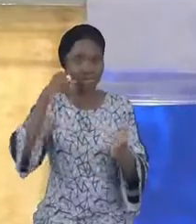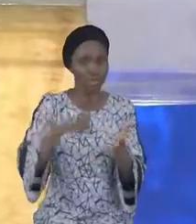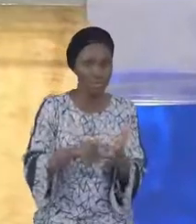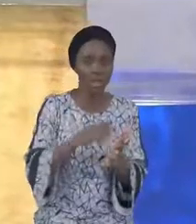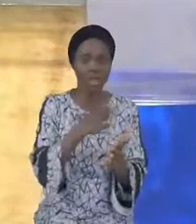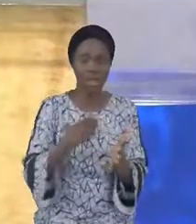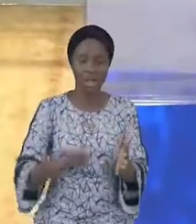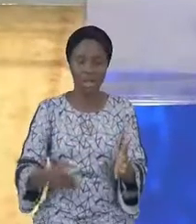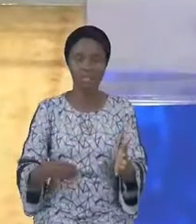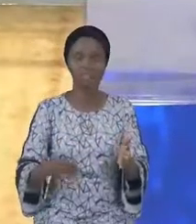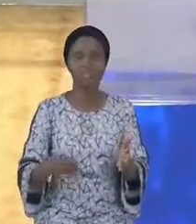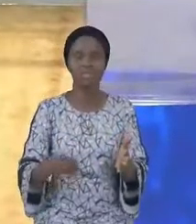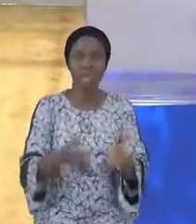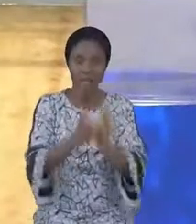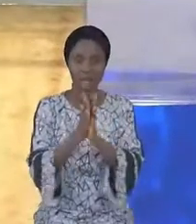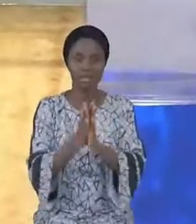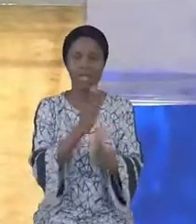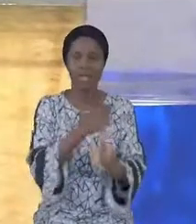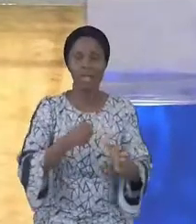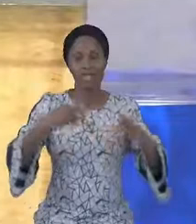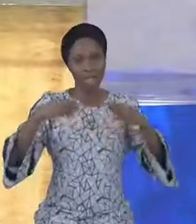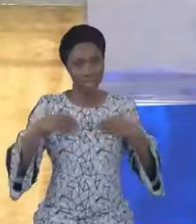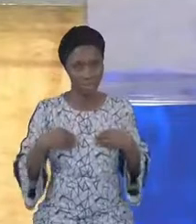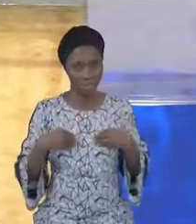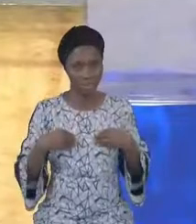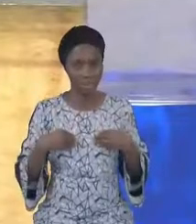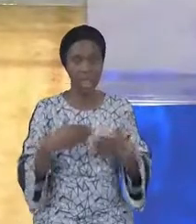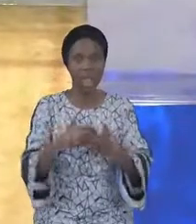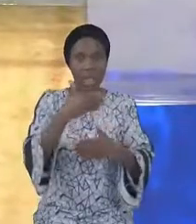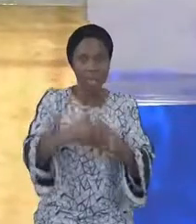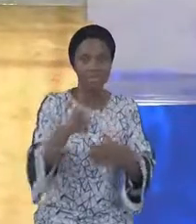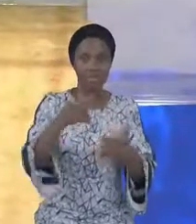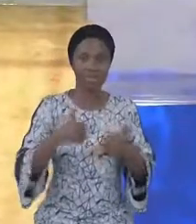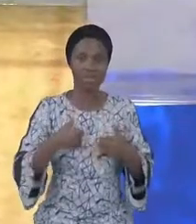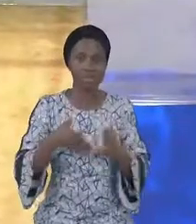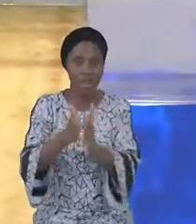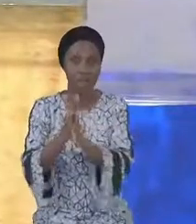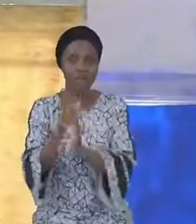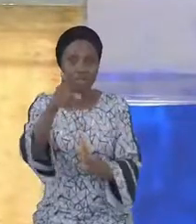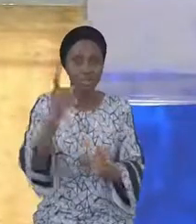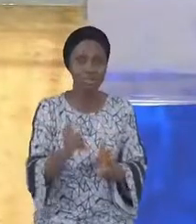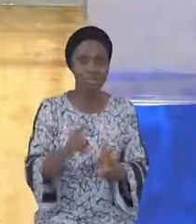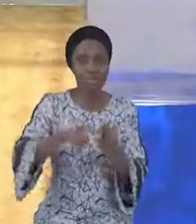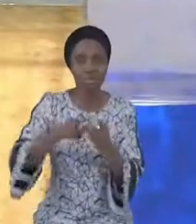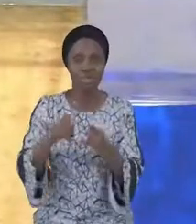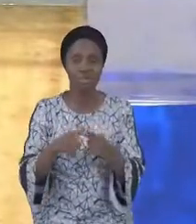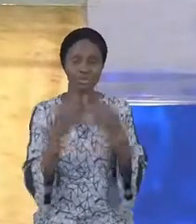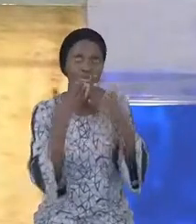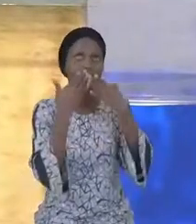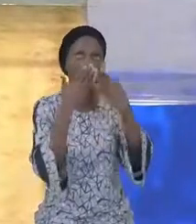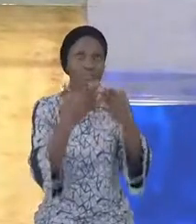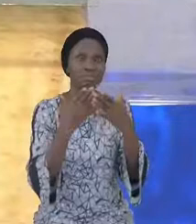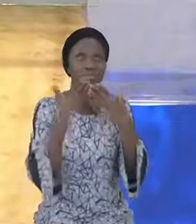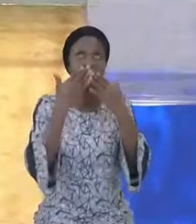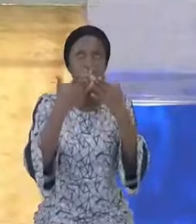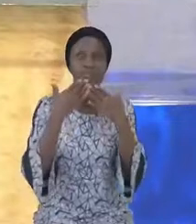vous acceptez. Après avoir demandé, vous devez commencer à remercier le Seigneur.